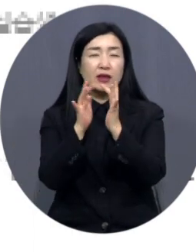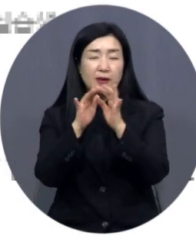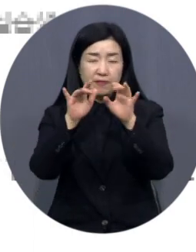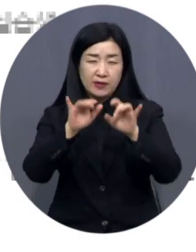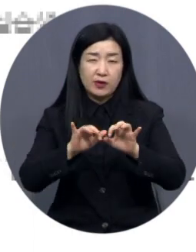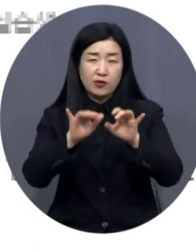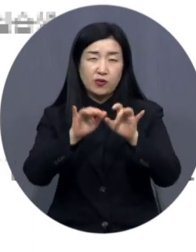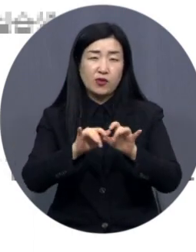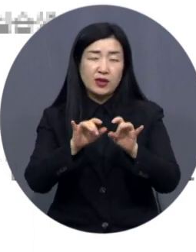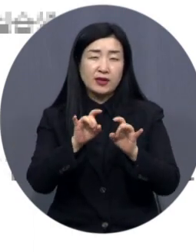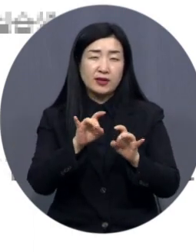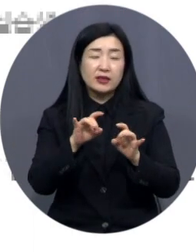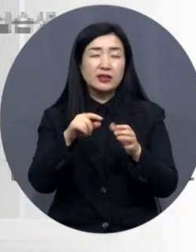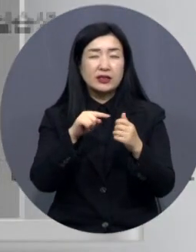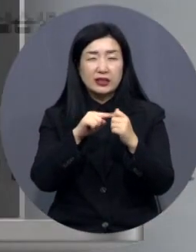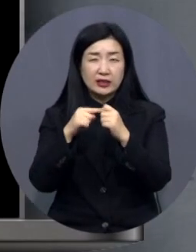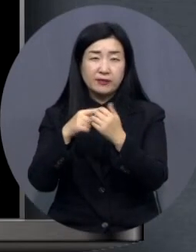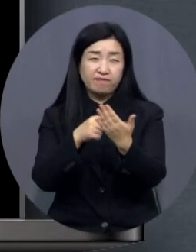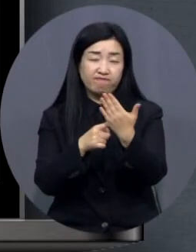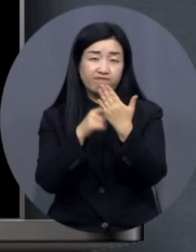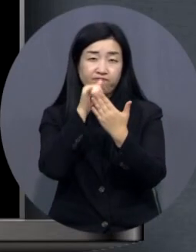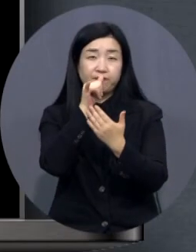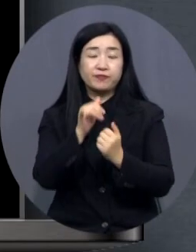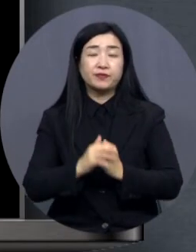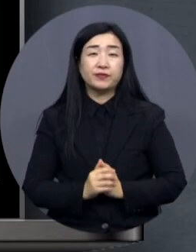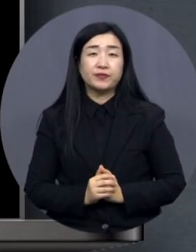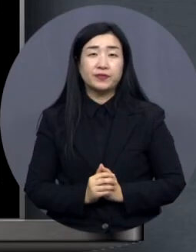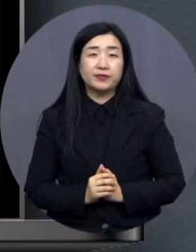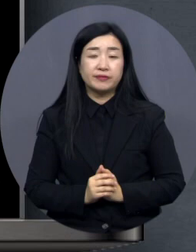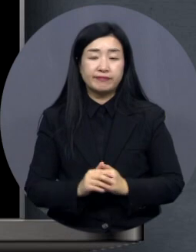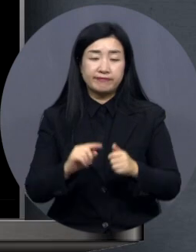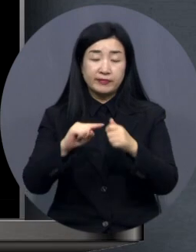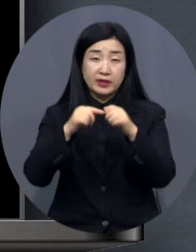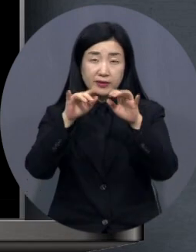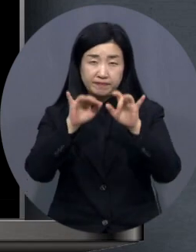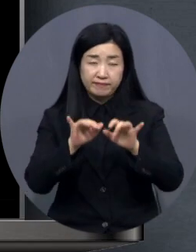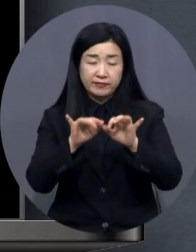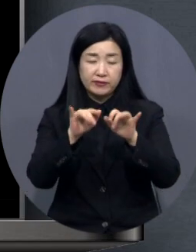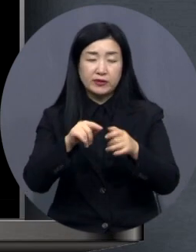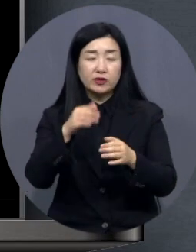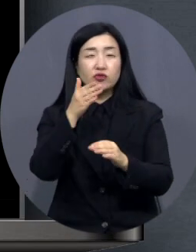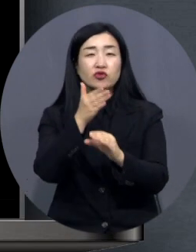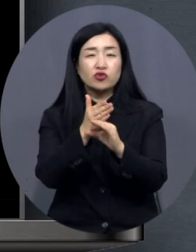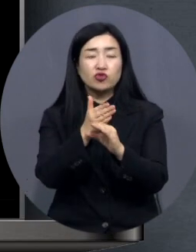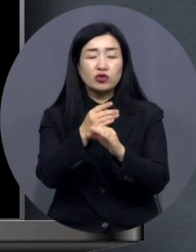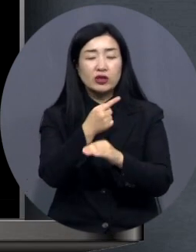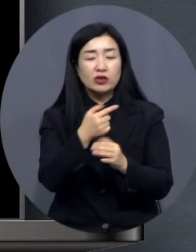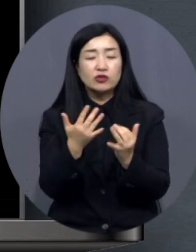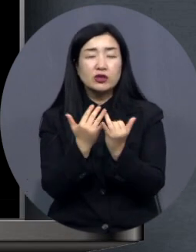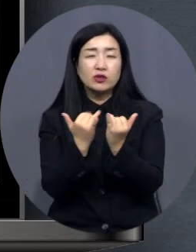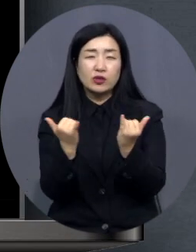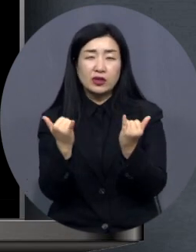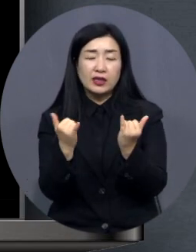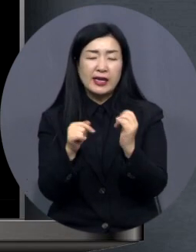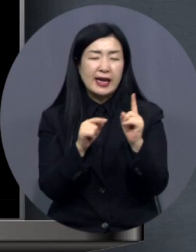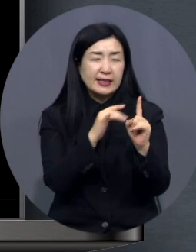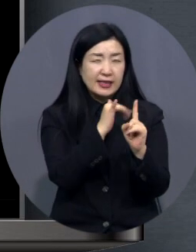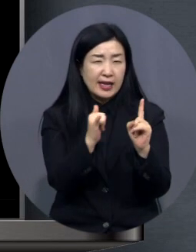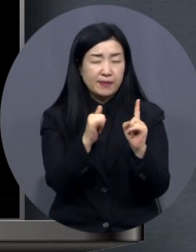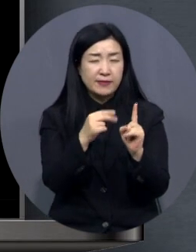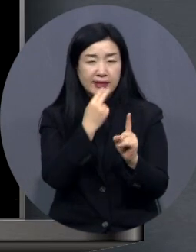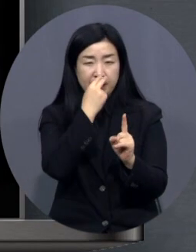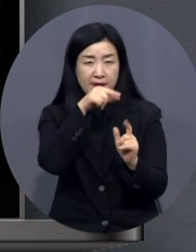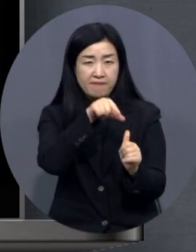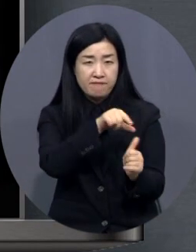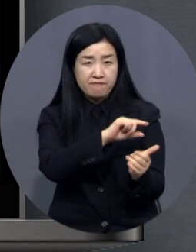기고한 글이 재조명됐습니다. 기고글에서 임소방장은 구급대원으로 한 사람의 생명이라도 살릴 수